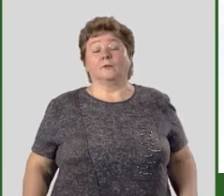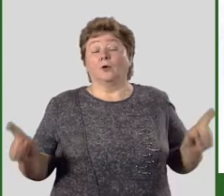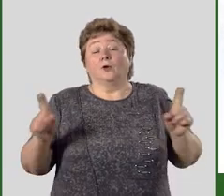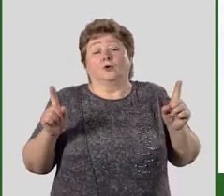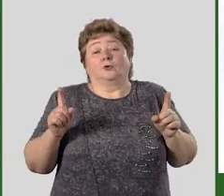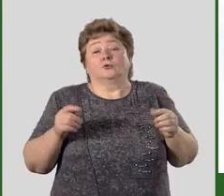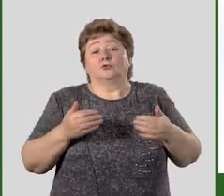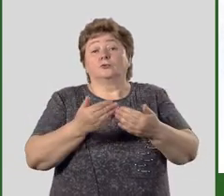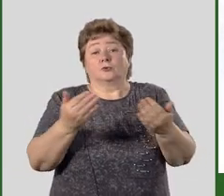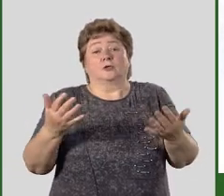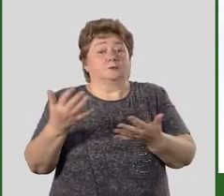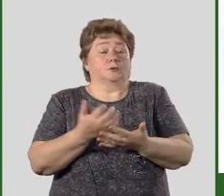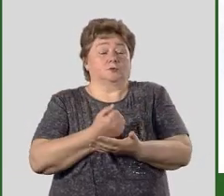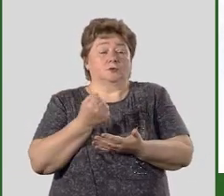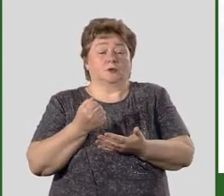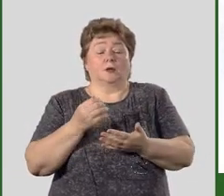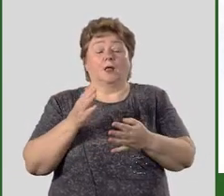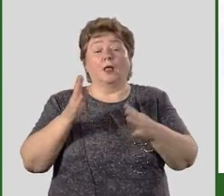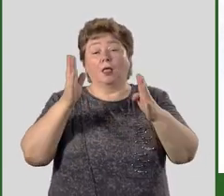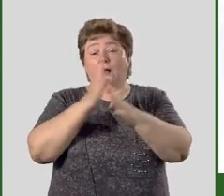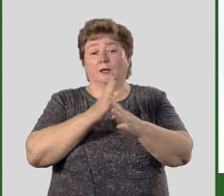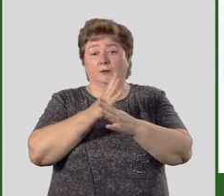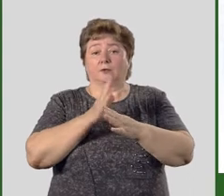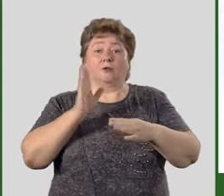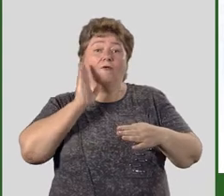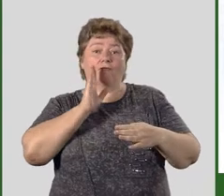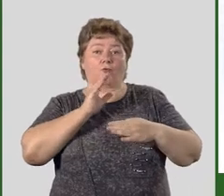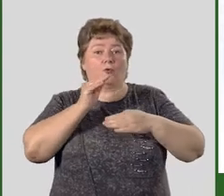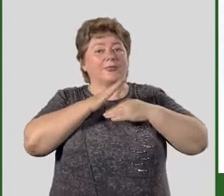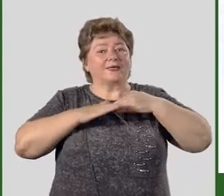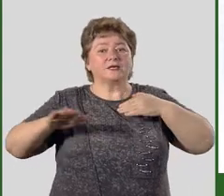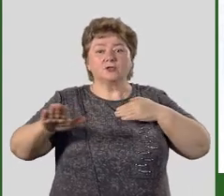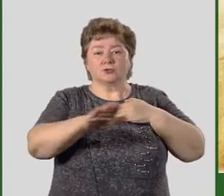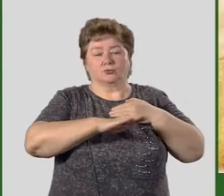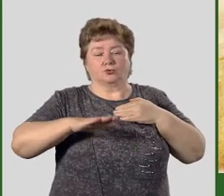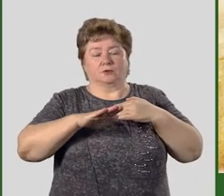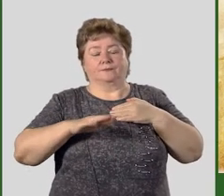Что у нас получилось? Климат и воды суши.